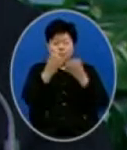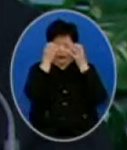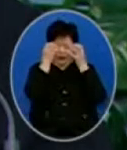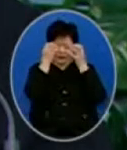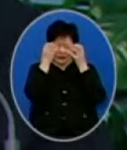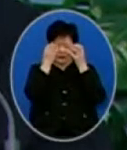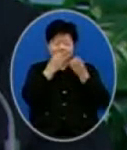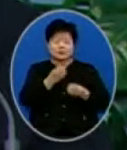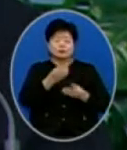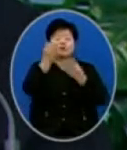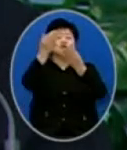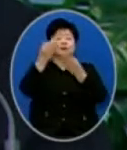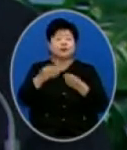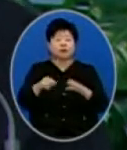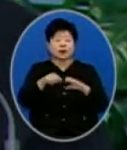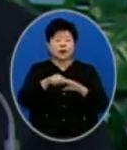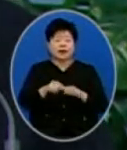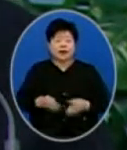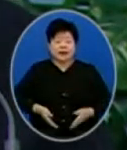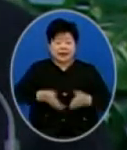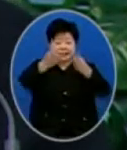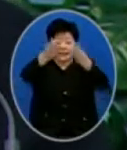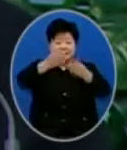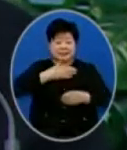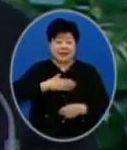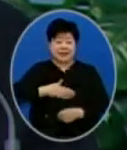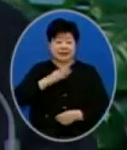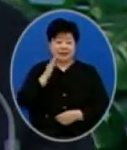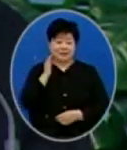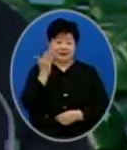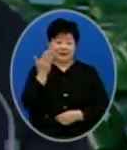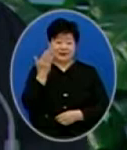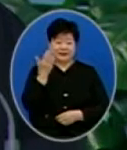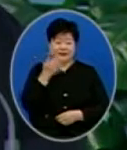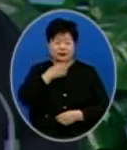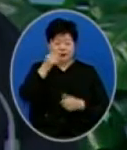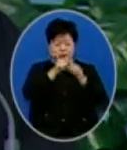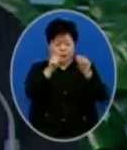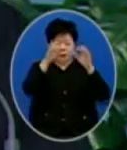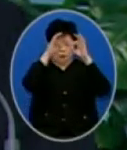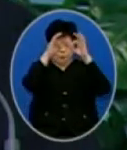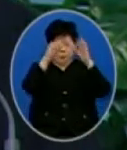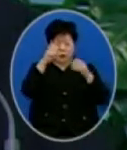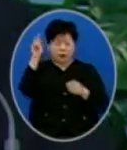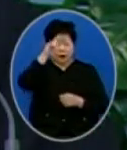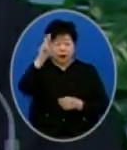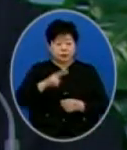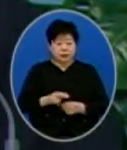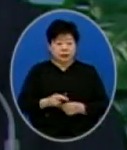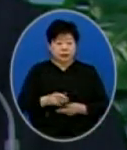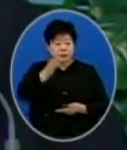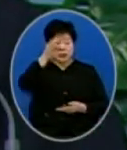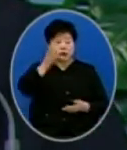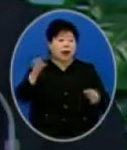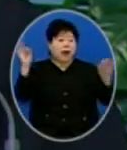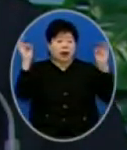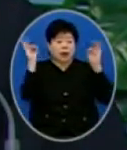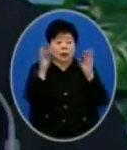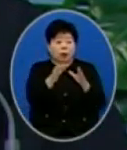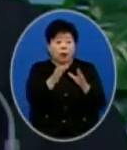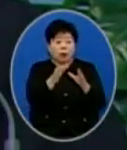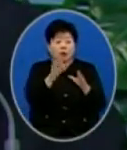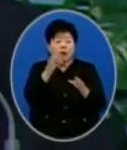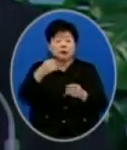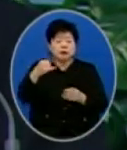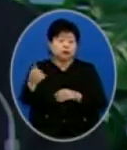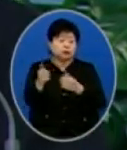고난은 축복의 통달하는 것을 잊지 말아야 할 것입니다 욥을 보세요 욥은 하루아침에 전 재단 잃고 열